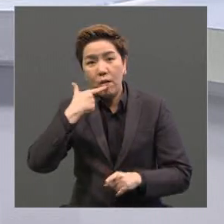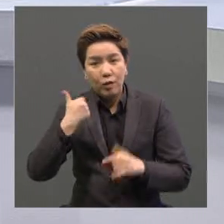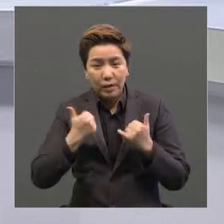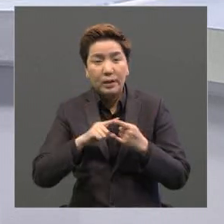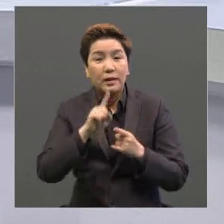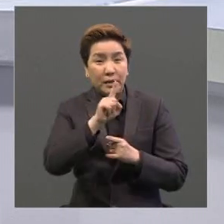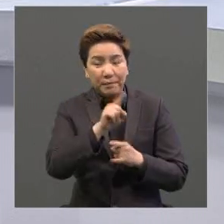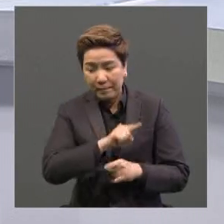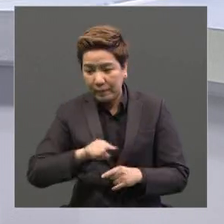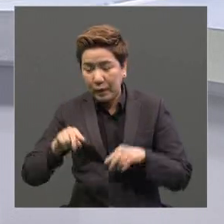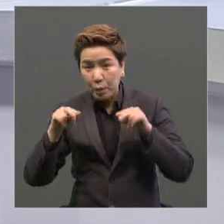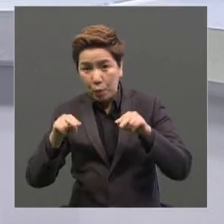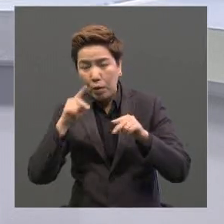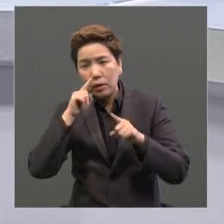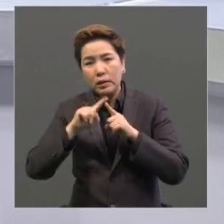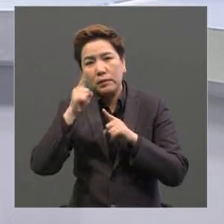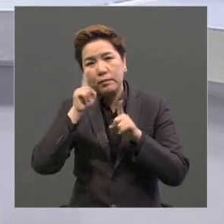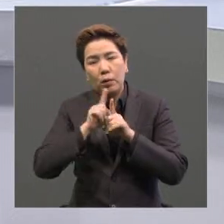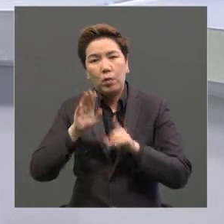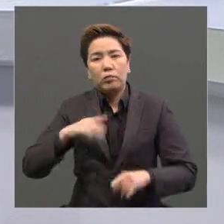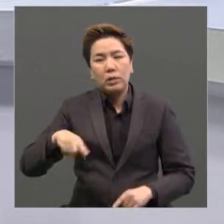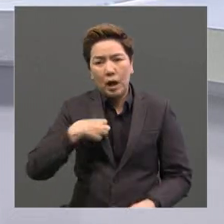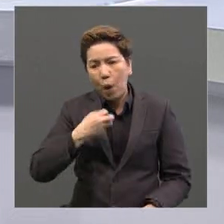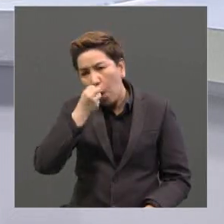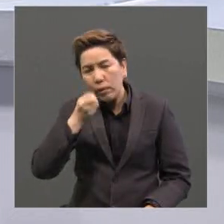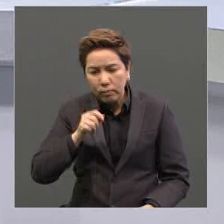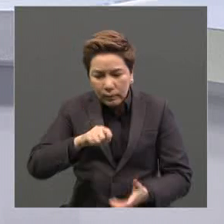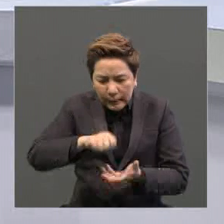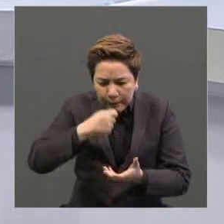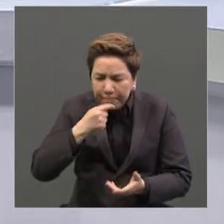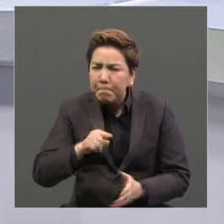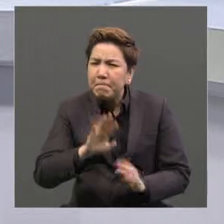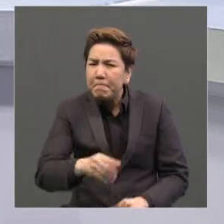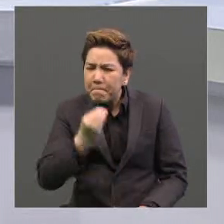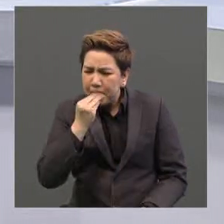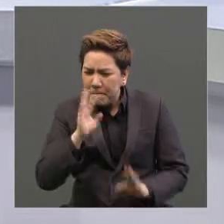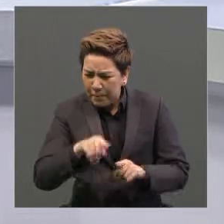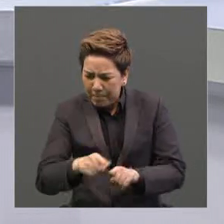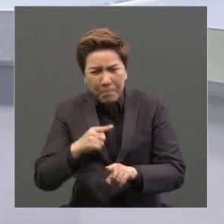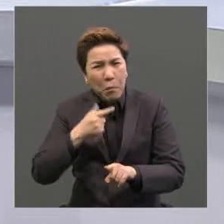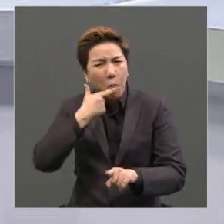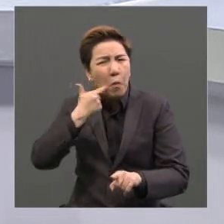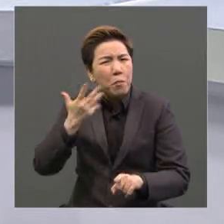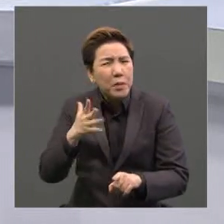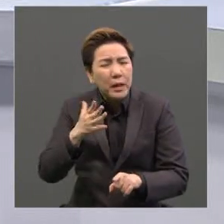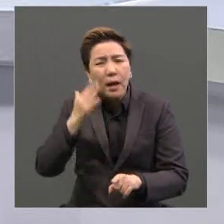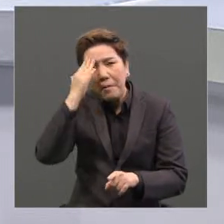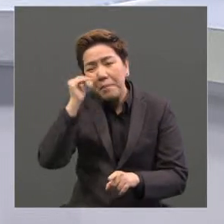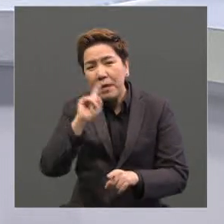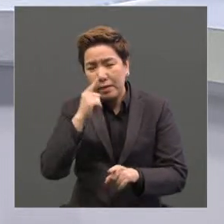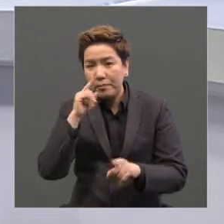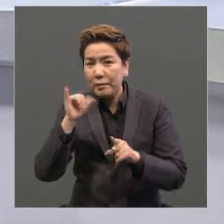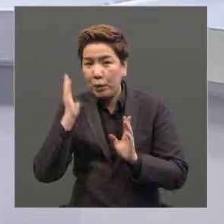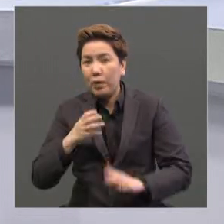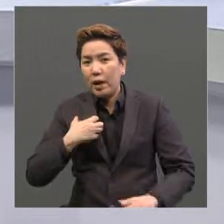องนะแต่ว่าถ้ามองอีกมุมนึงนะครับการจัดอันดับแบบนี้นะครับอาจจะทำให้หลายคนอยากจะลองไปชิมนะว่าเอ๊ะถ้าเกิดอันดับแบบนี้แล้วมันไม่อร่อยอย่างไรหรือทำไมมันติ